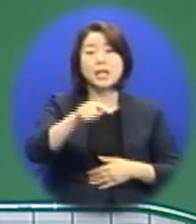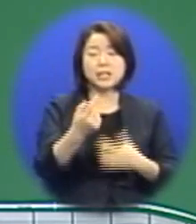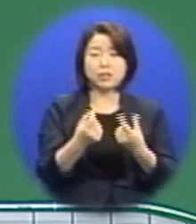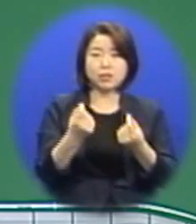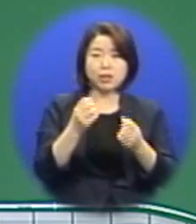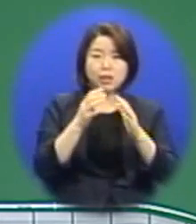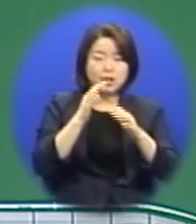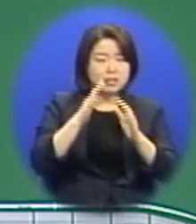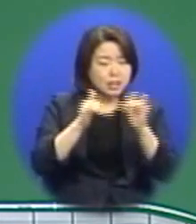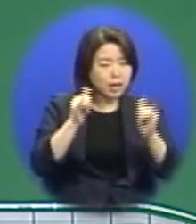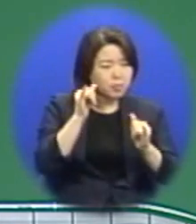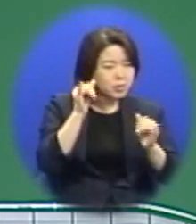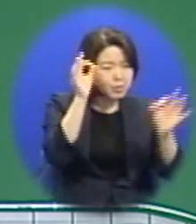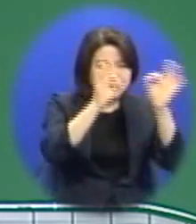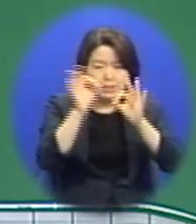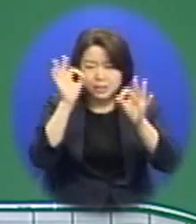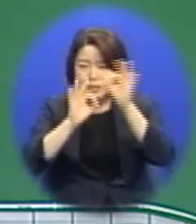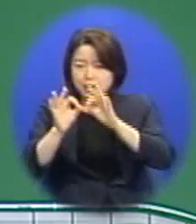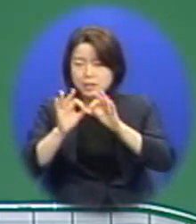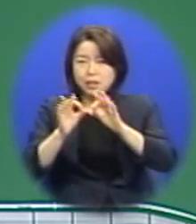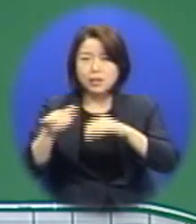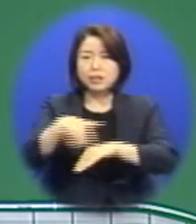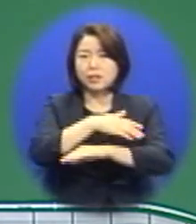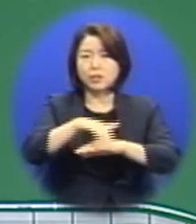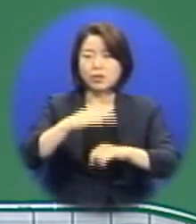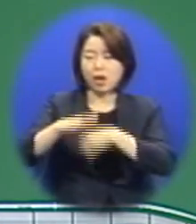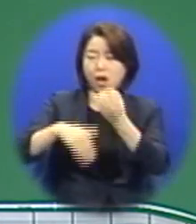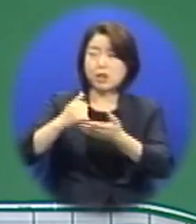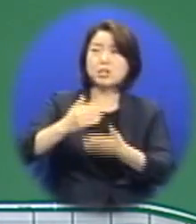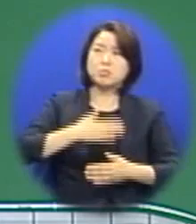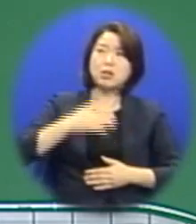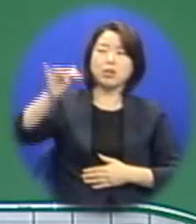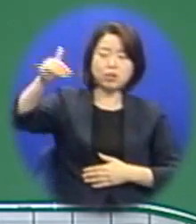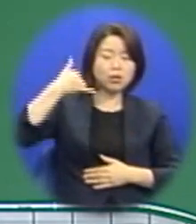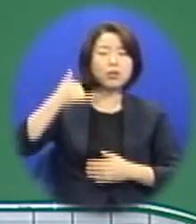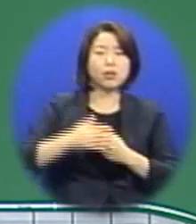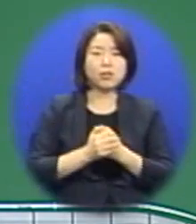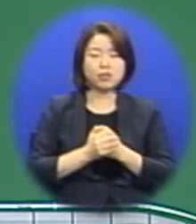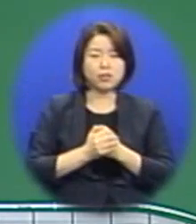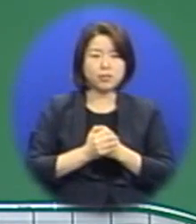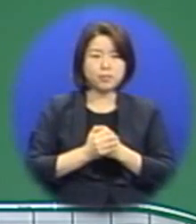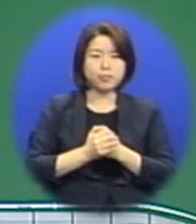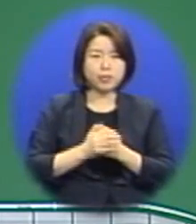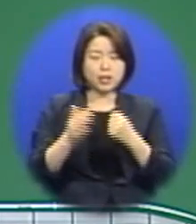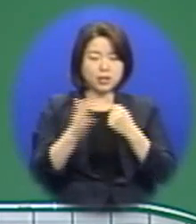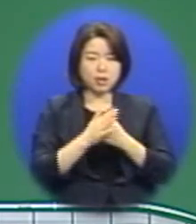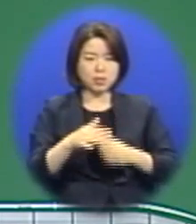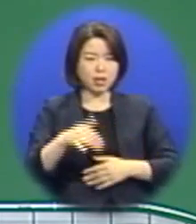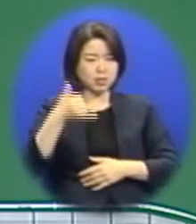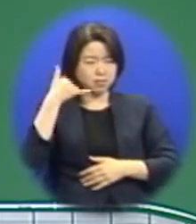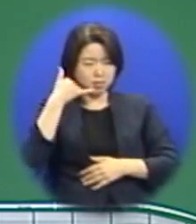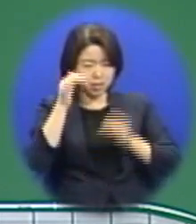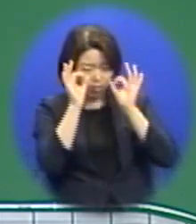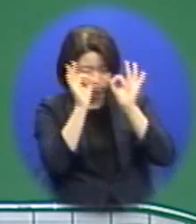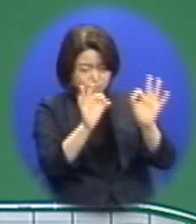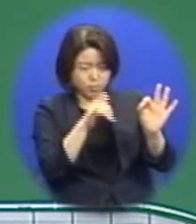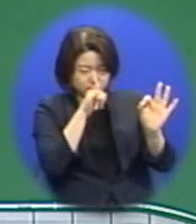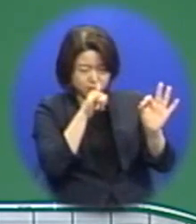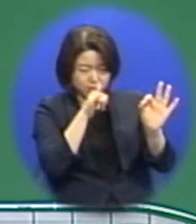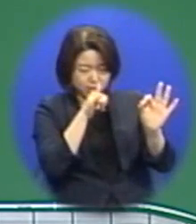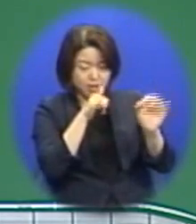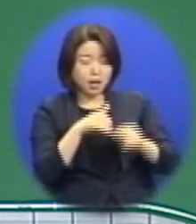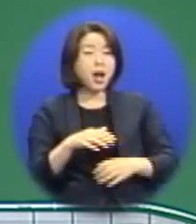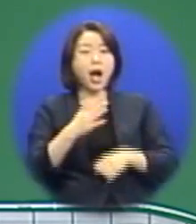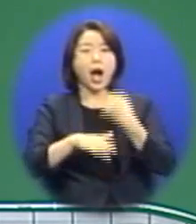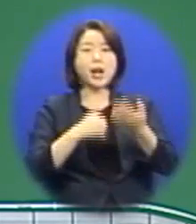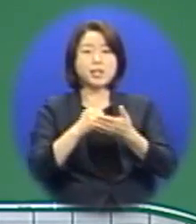되냐. 하나님이 나에게 연락 주시겠지. 나는 전화기만 보고 있을 거야. 하나님이